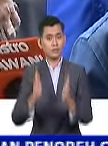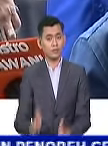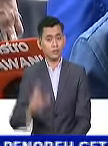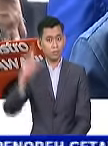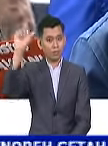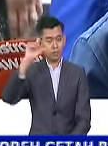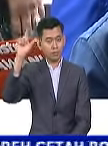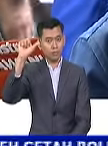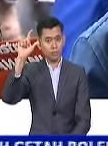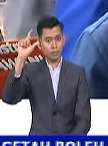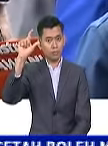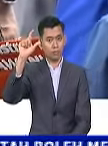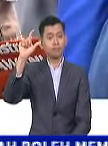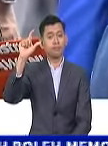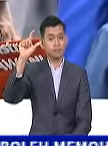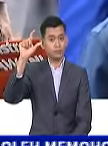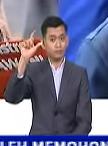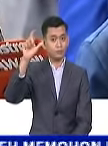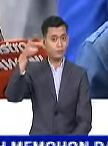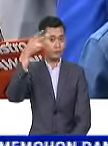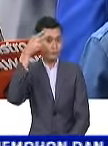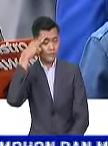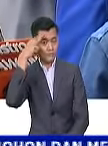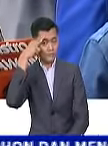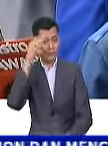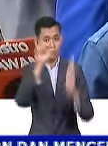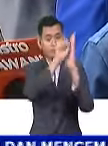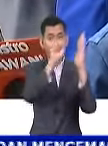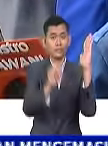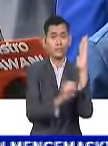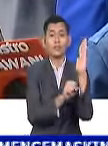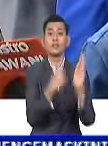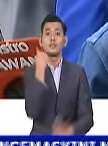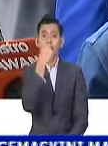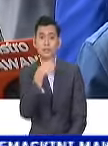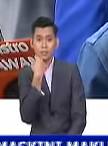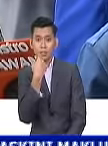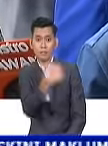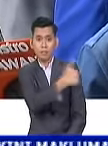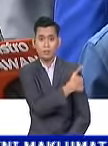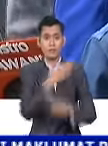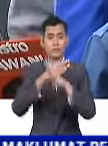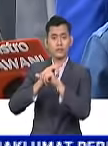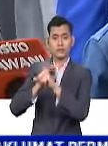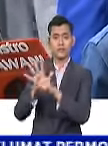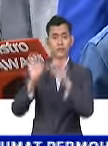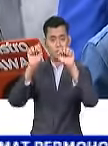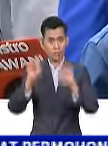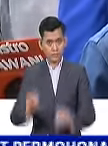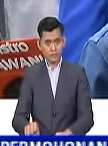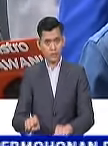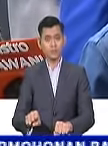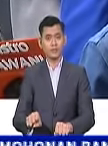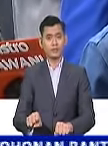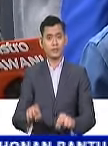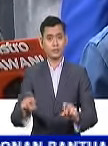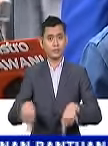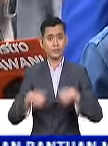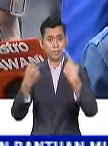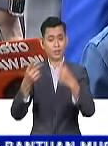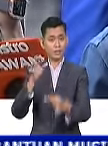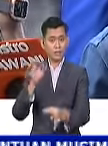Arab Saudi mensyaratkan siapa yang dapat dua vaksin saja boleh masuk ke Arab Saudi. Jadi kalau tak nak ambil vaksin, tak boleh